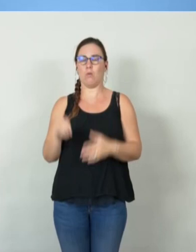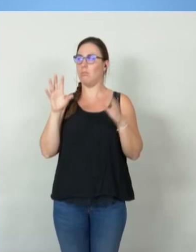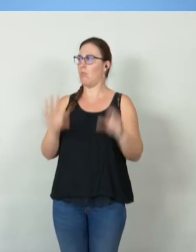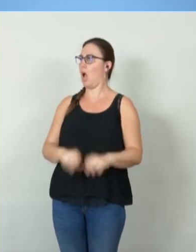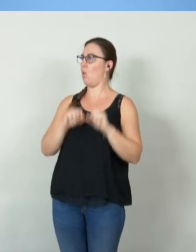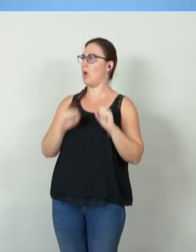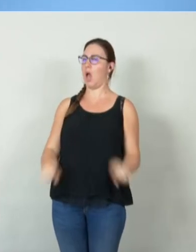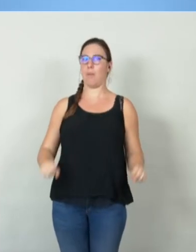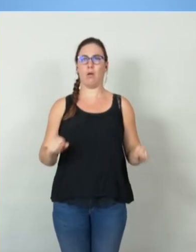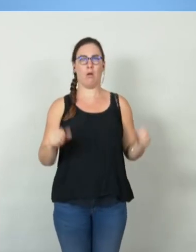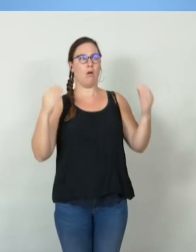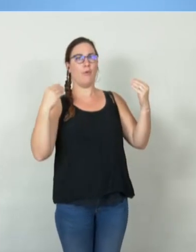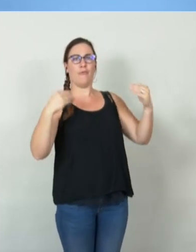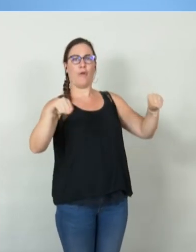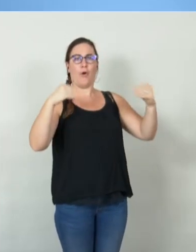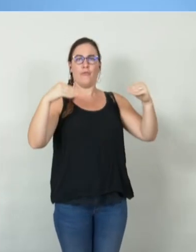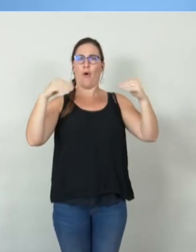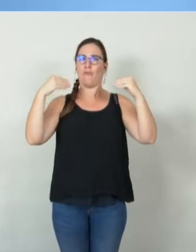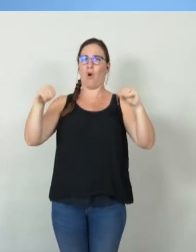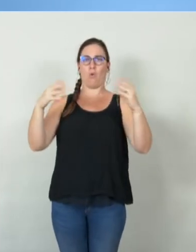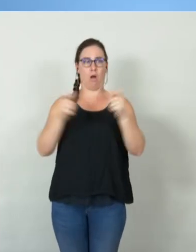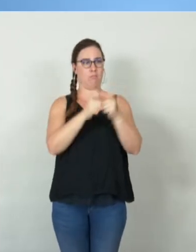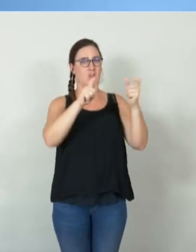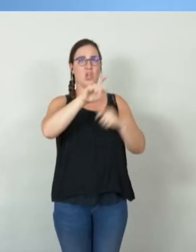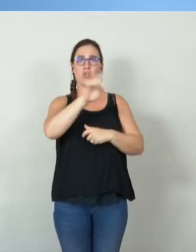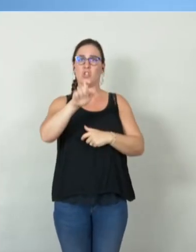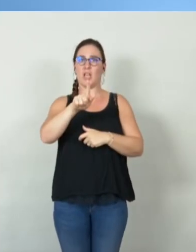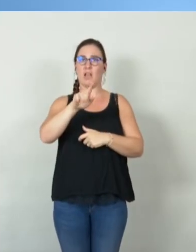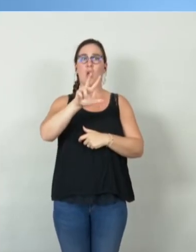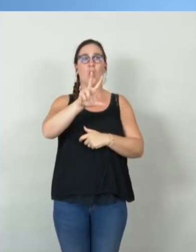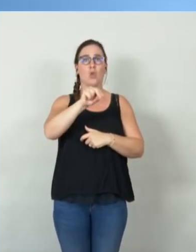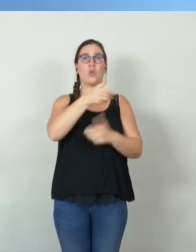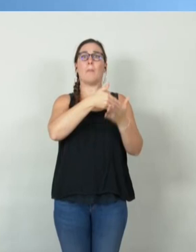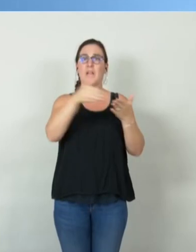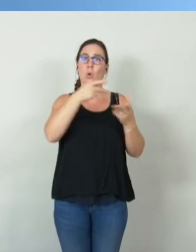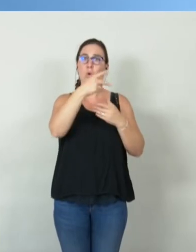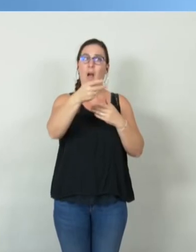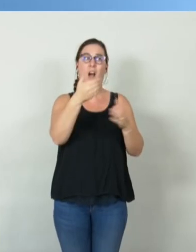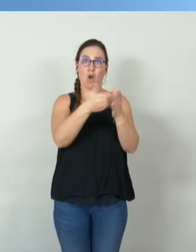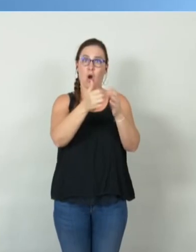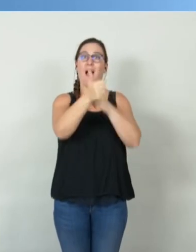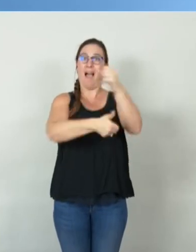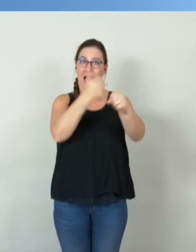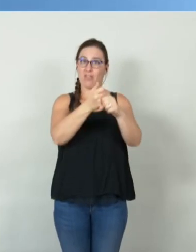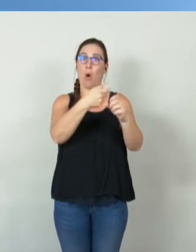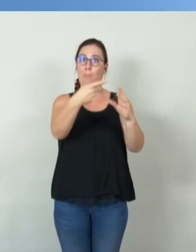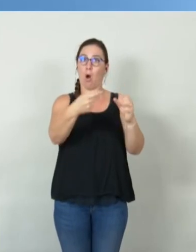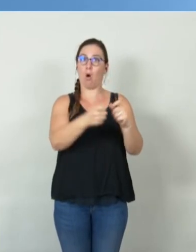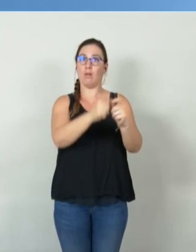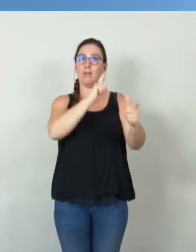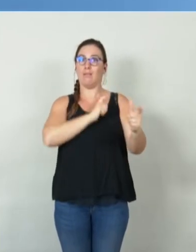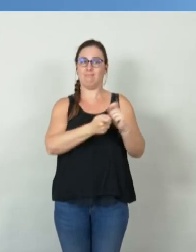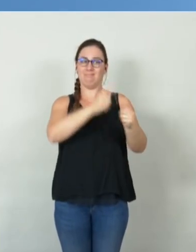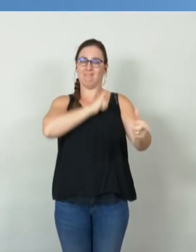on vend GEG 30 millions 1 million par an nous touchons encore chaque année de recettes